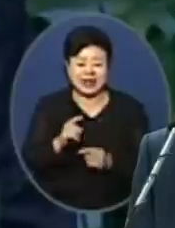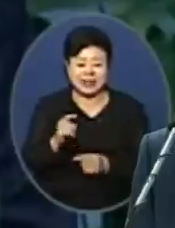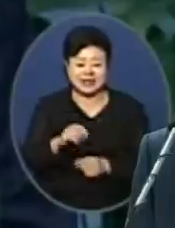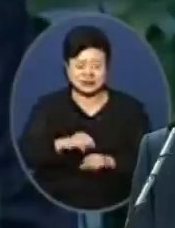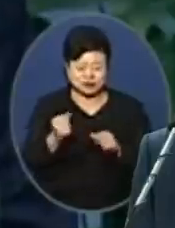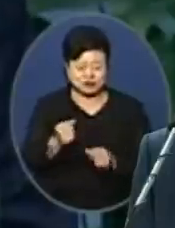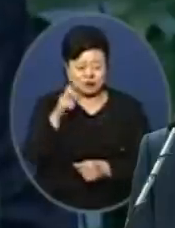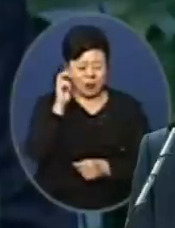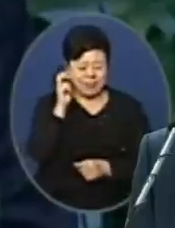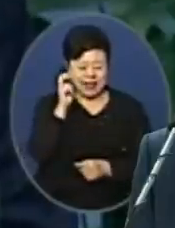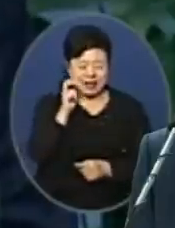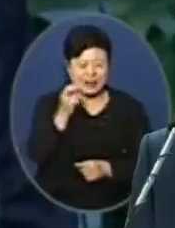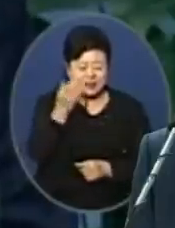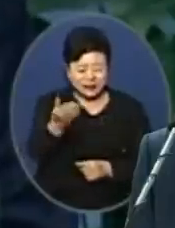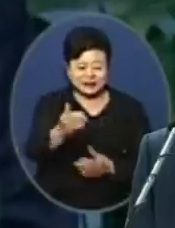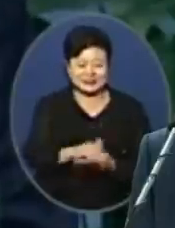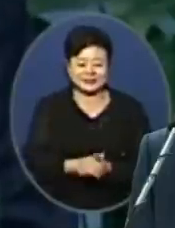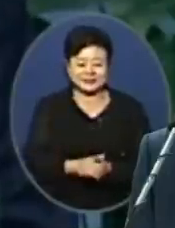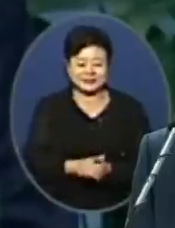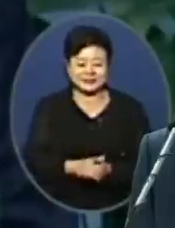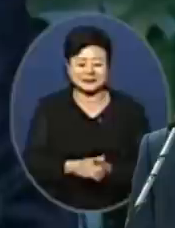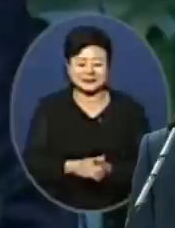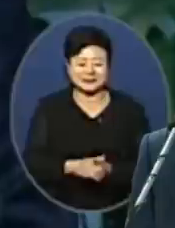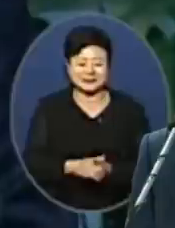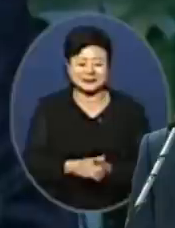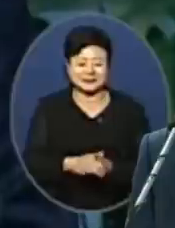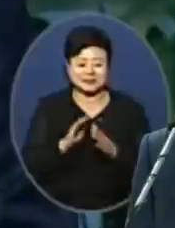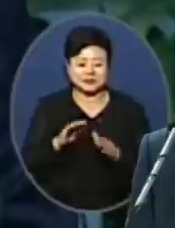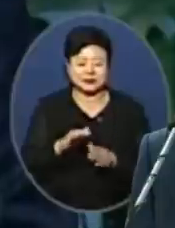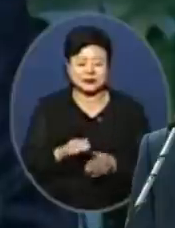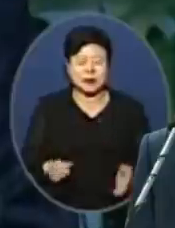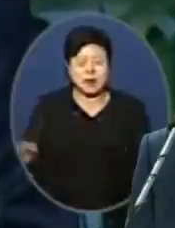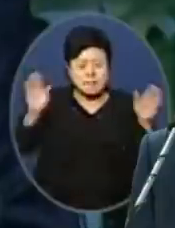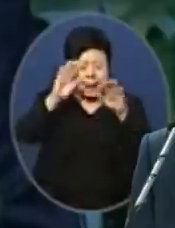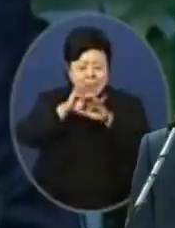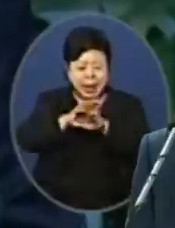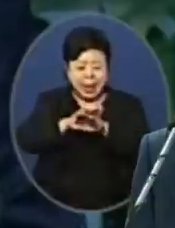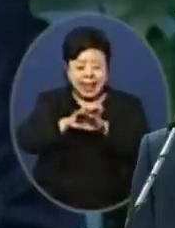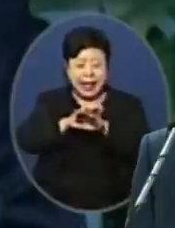것이다. 그러므로 너희들은 모두 다 밤중에